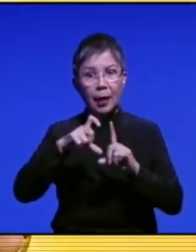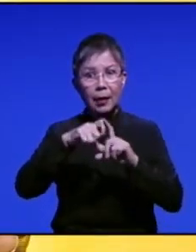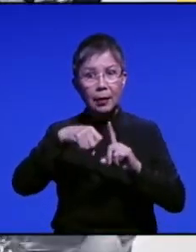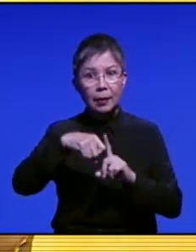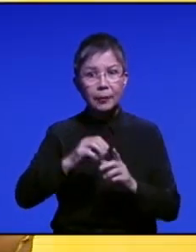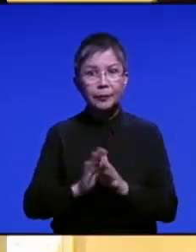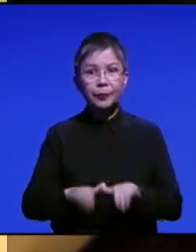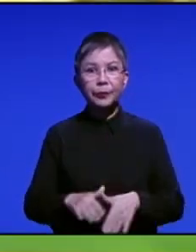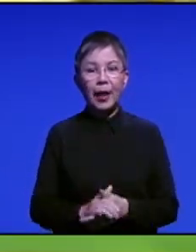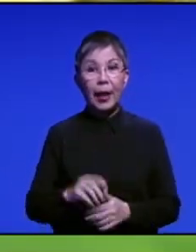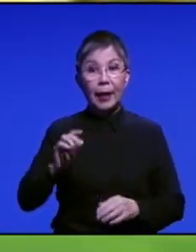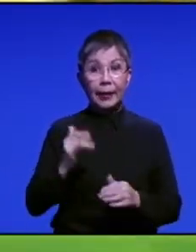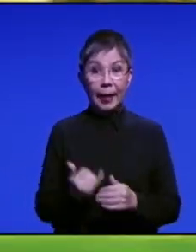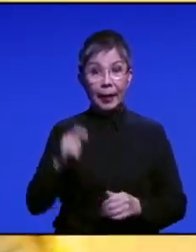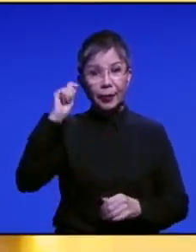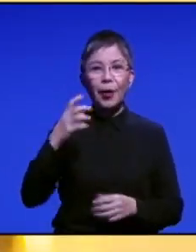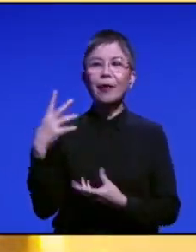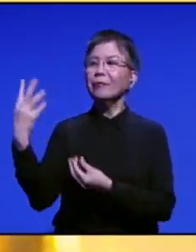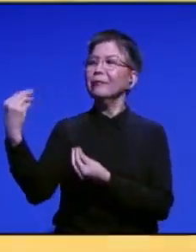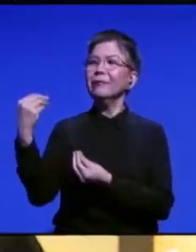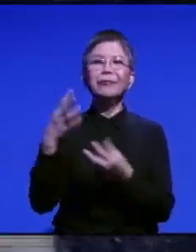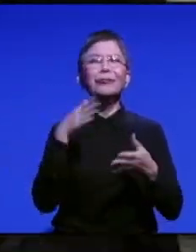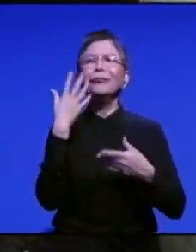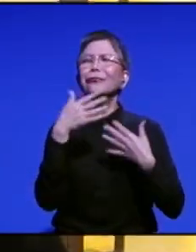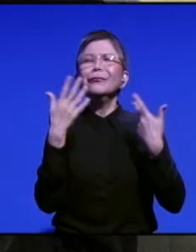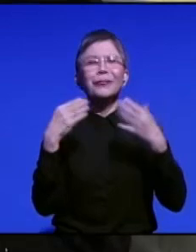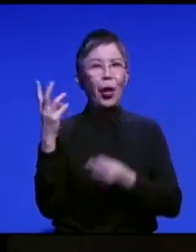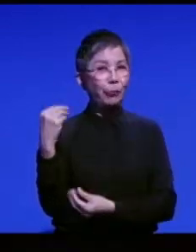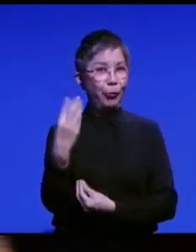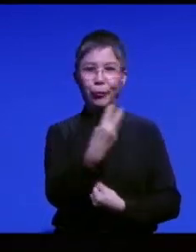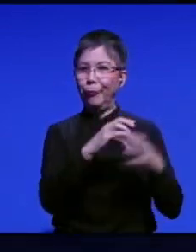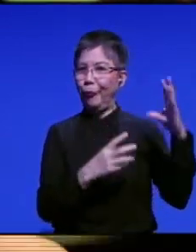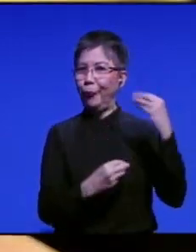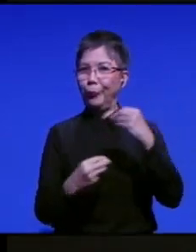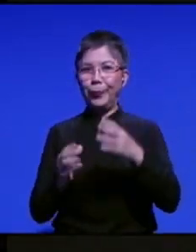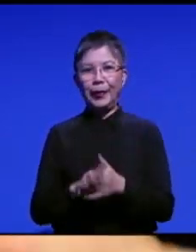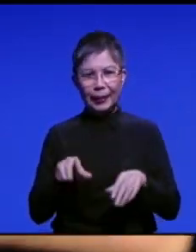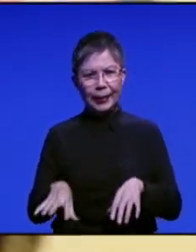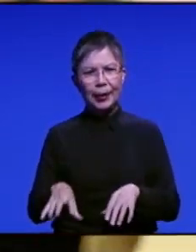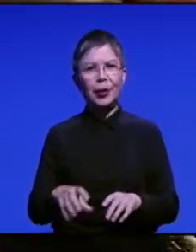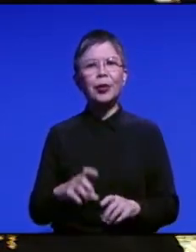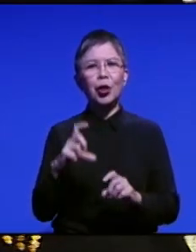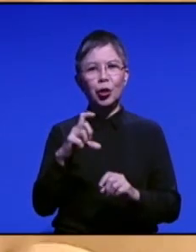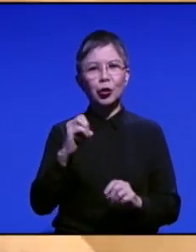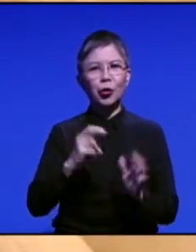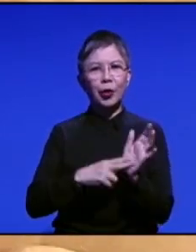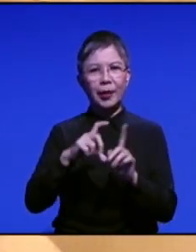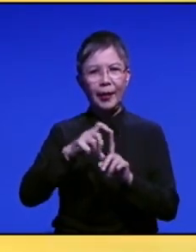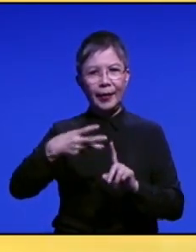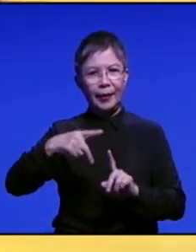Terakhir, jangan lupa juga wewangian yang juga mudah Anda temukan di kawasan Condet ini.